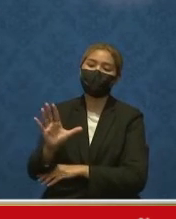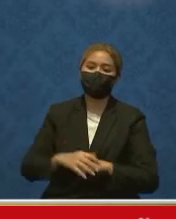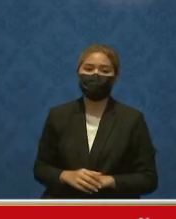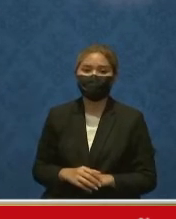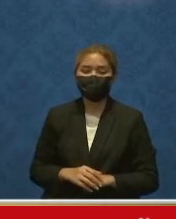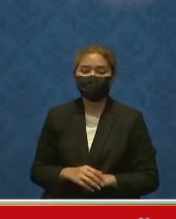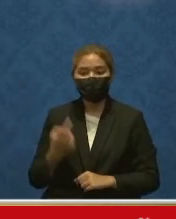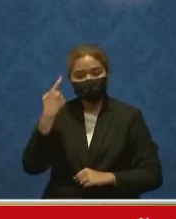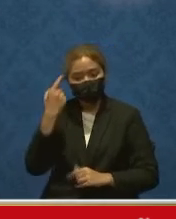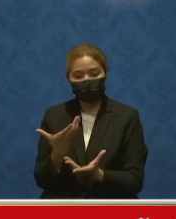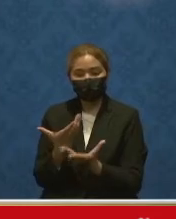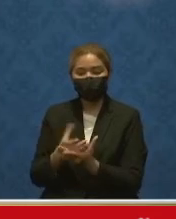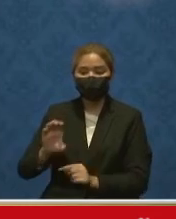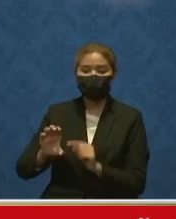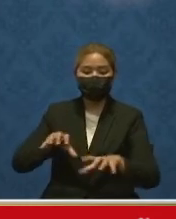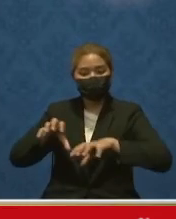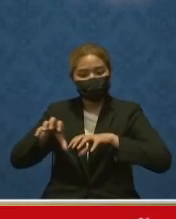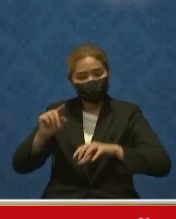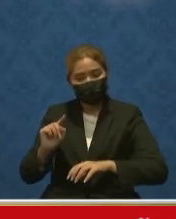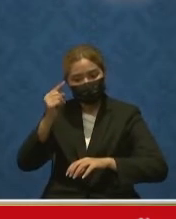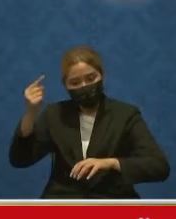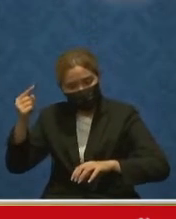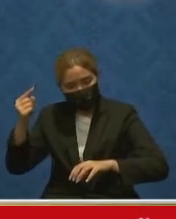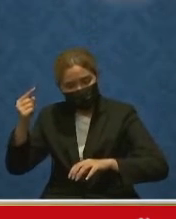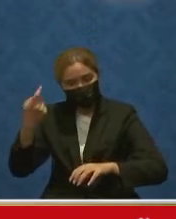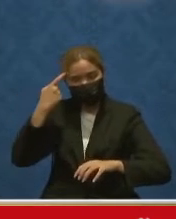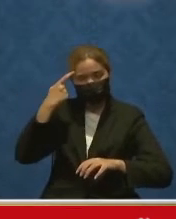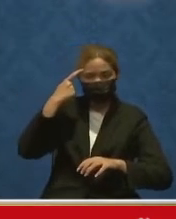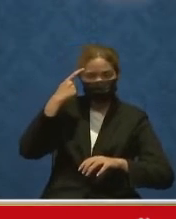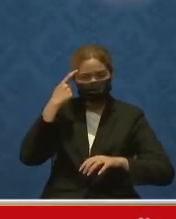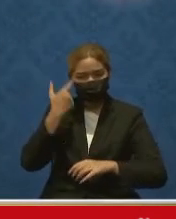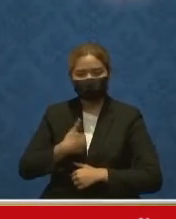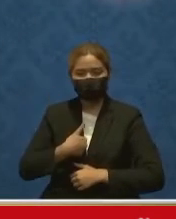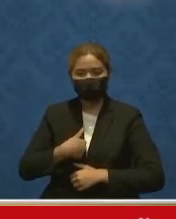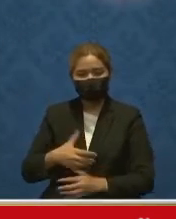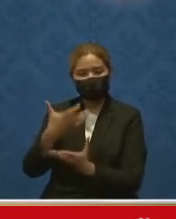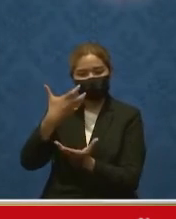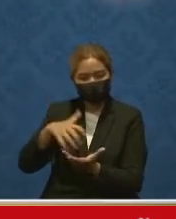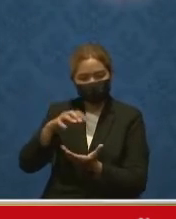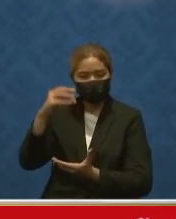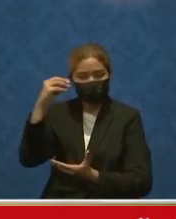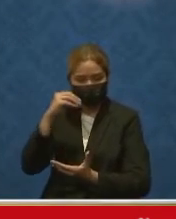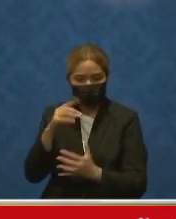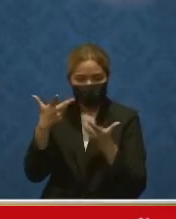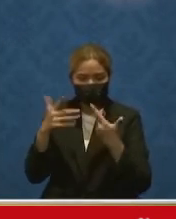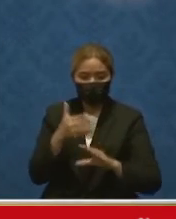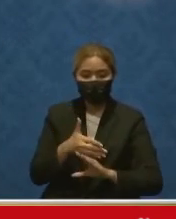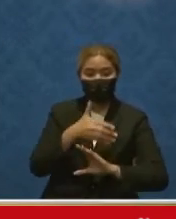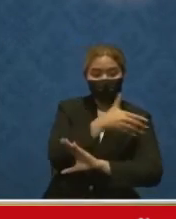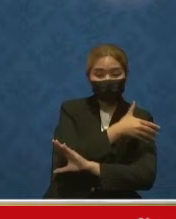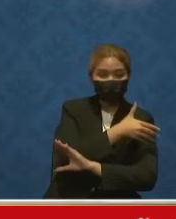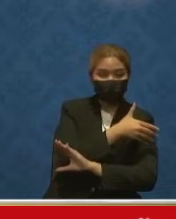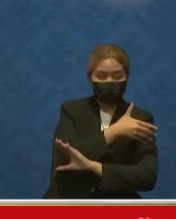เลยเรื่องนี้แหละผมจึงเรียนอ่ะพูดหลายครั้งเมื่อสักครู่นี้มีทั้งเริ่มตีมาตอบแต่เรื่อง